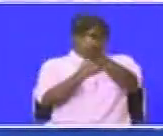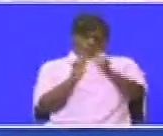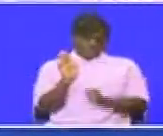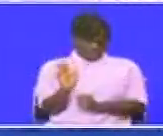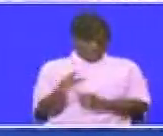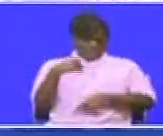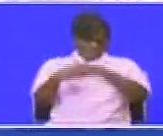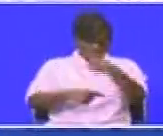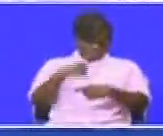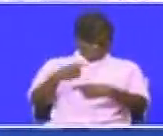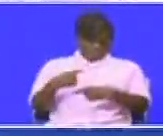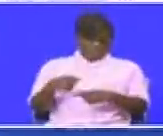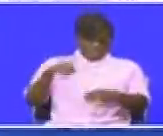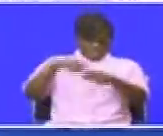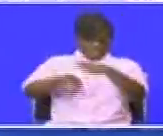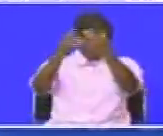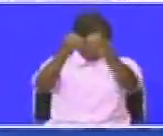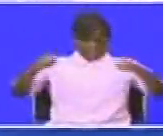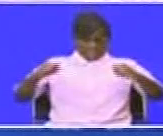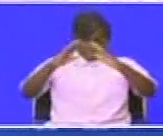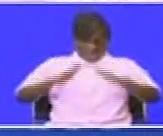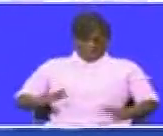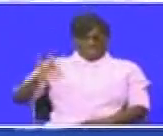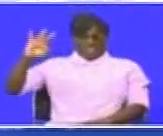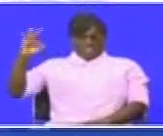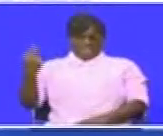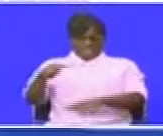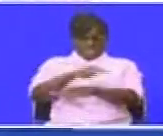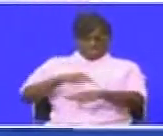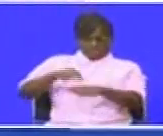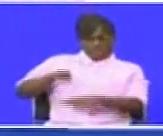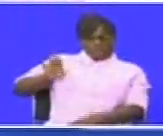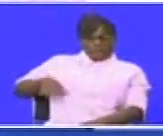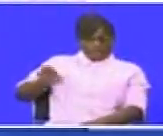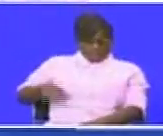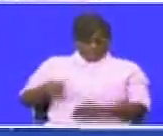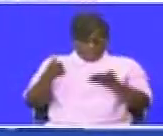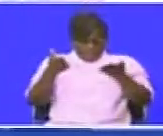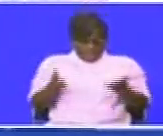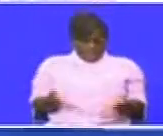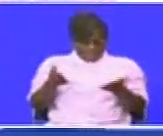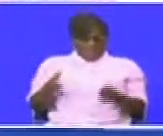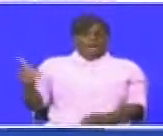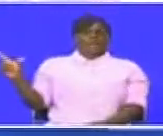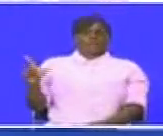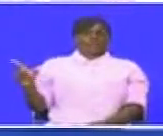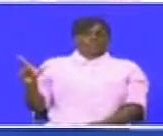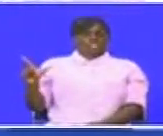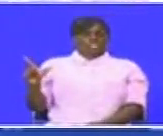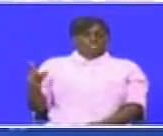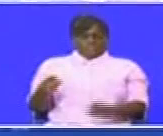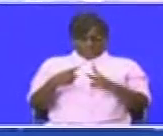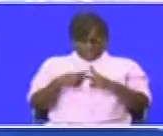nyingi, alifaulu kuingia ikulu kama mama wa tatu taifa. Ni hapa ambapo Lucy Kibaki